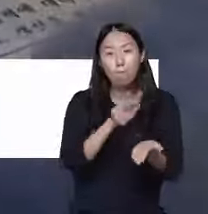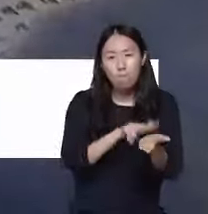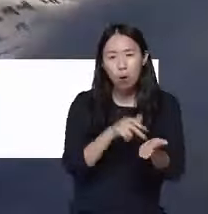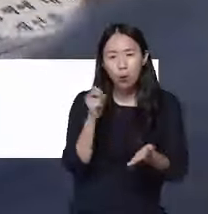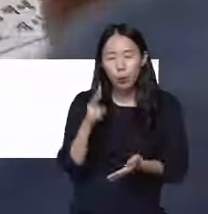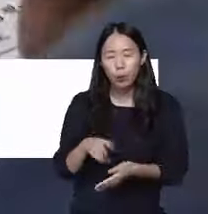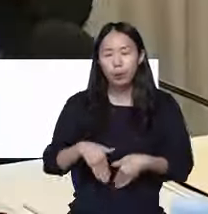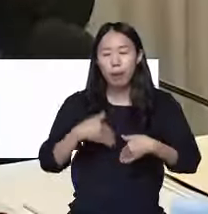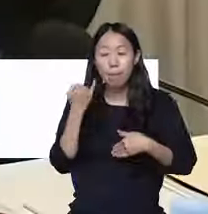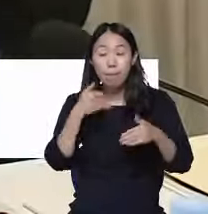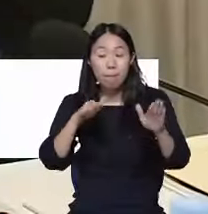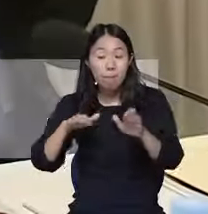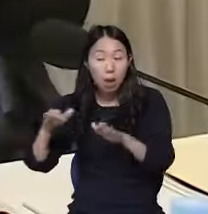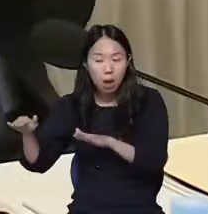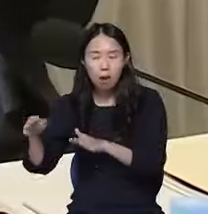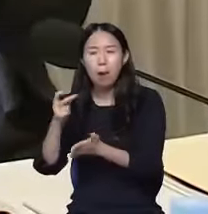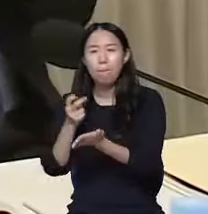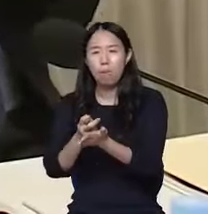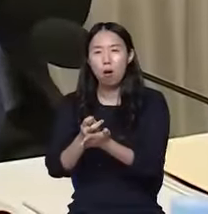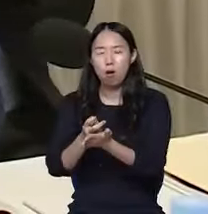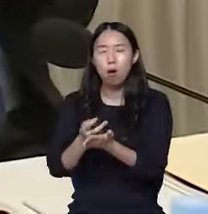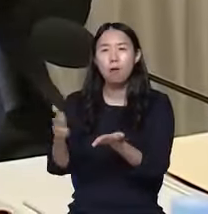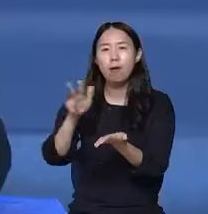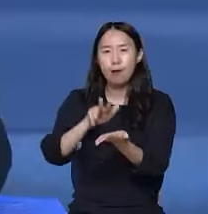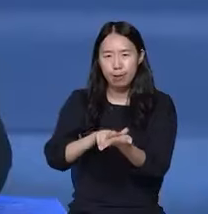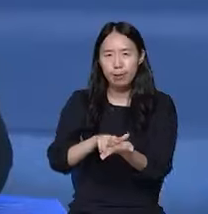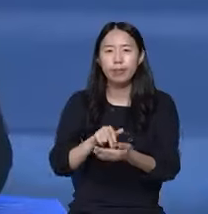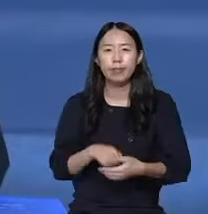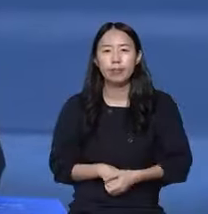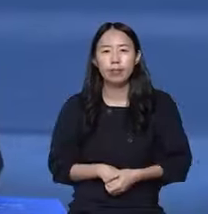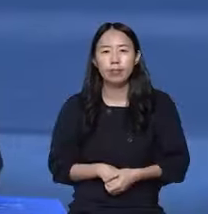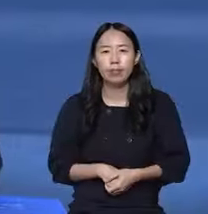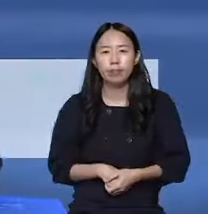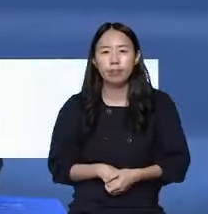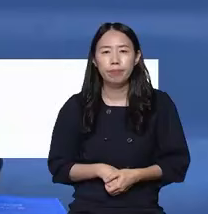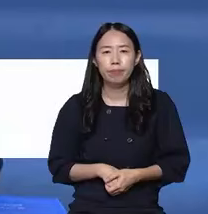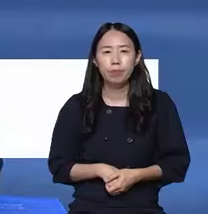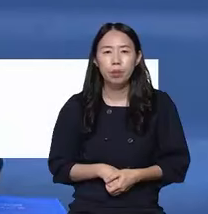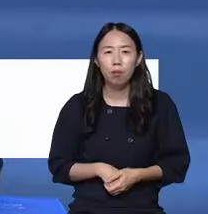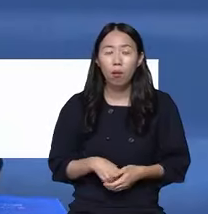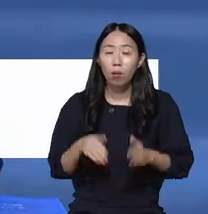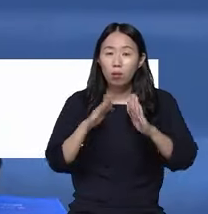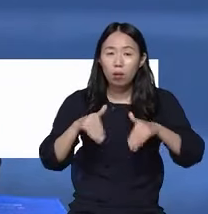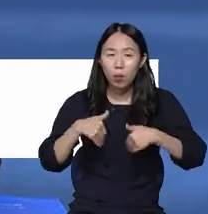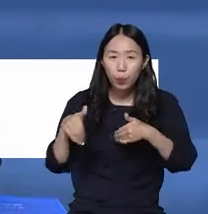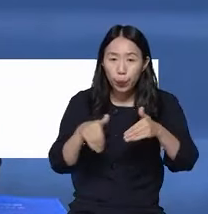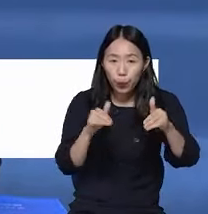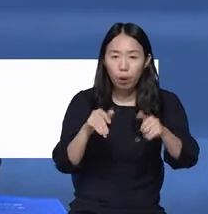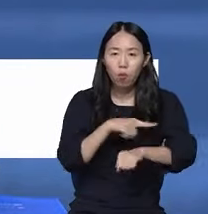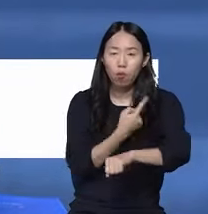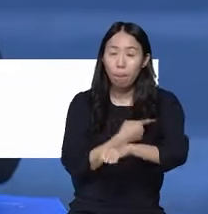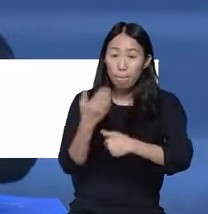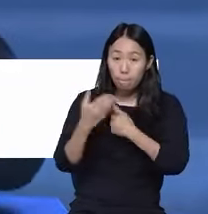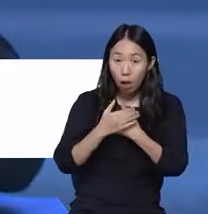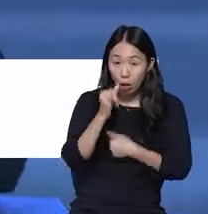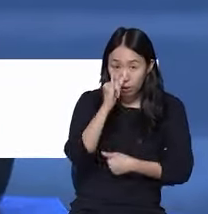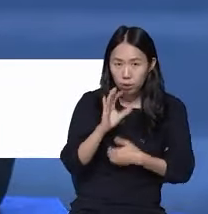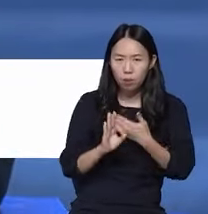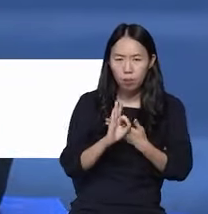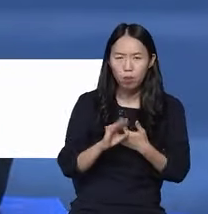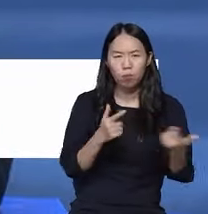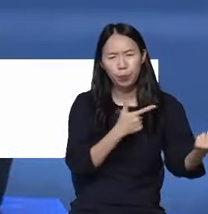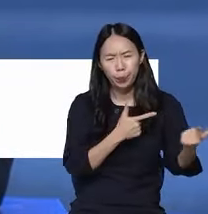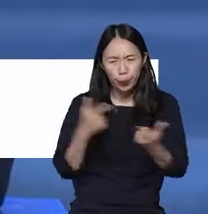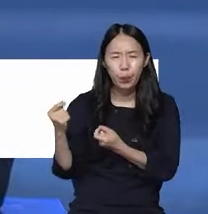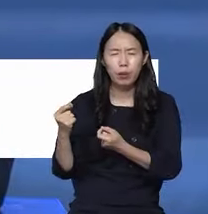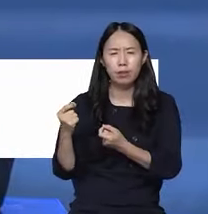제정을 현안으로 제시했습니다. 전라남도가 가진 그 만약에 어떤 권한들이 내려온다 하면 그걸 일반화시켜서 전